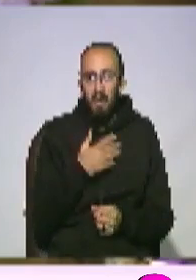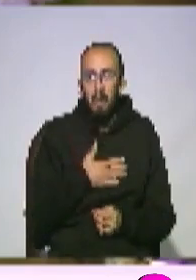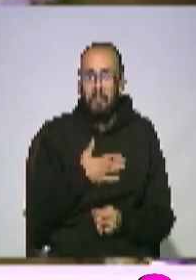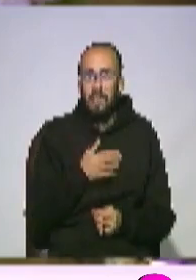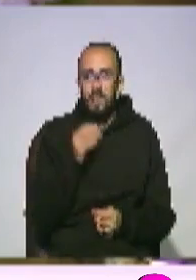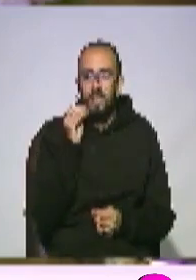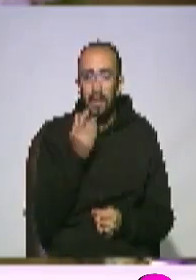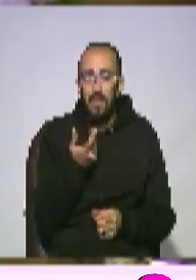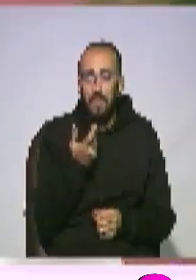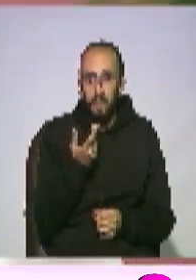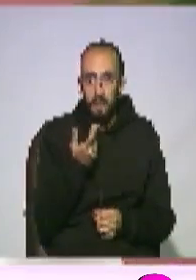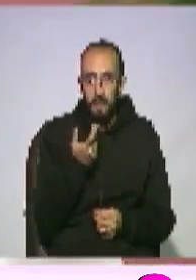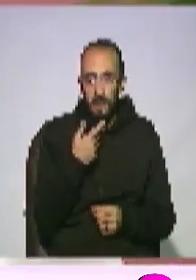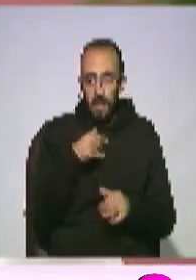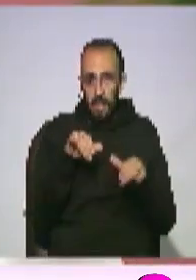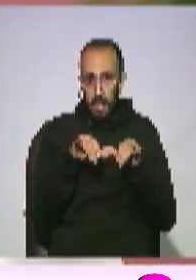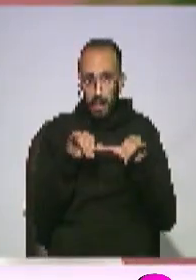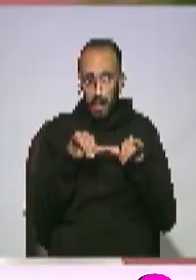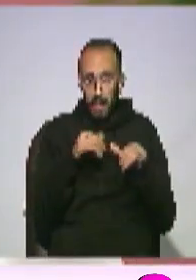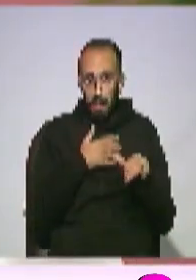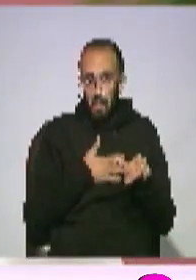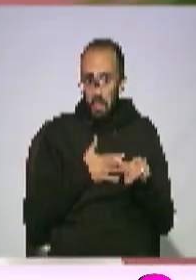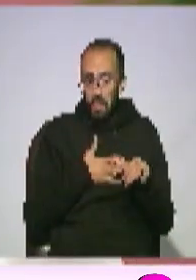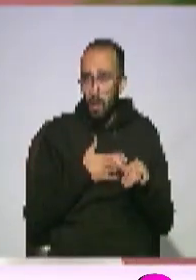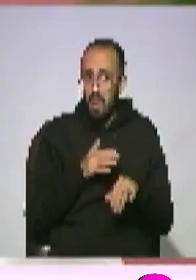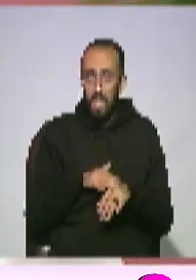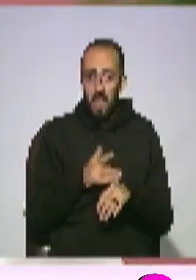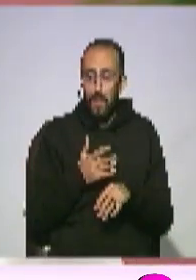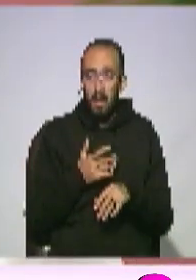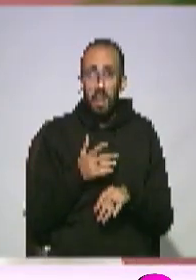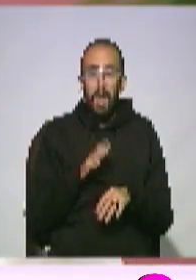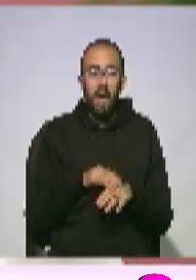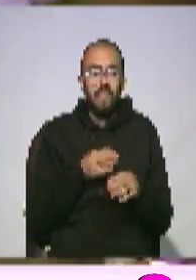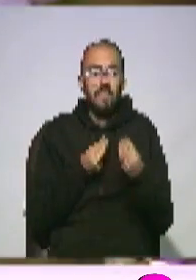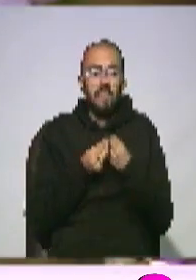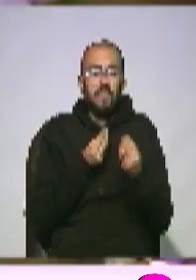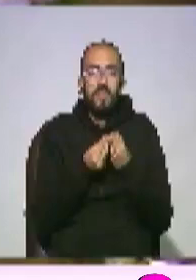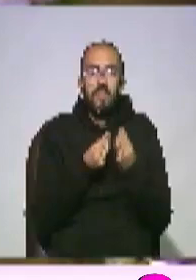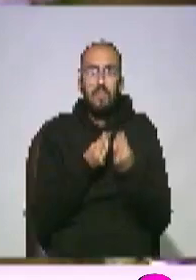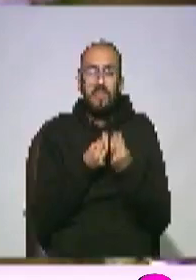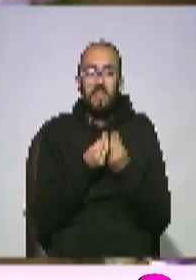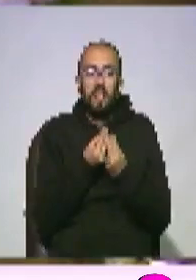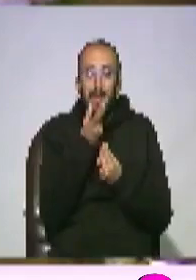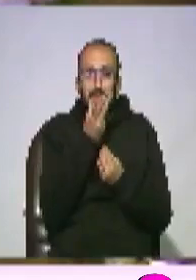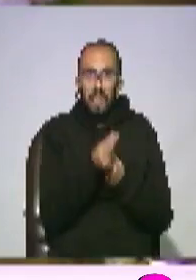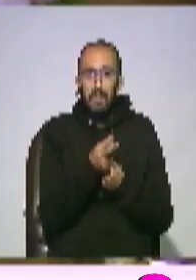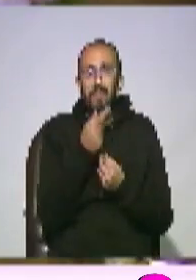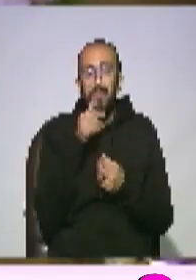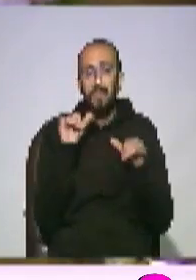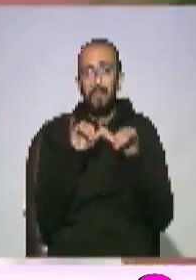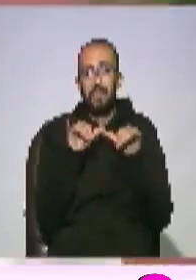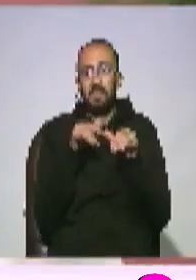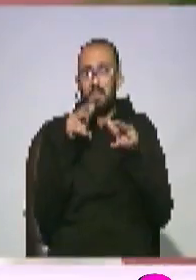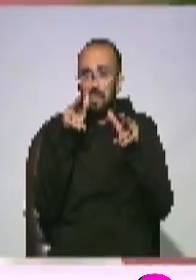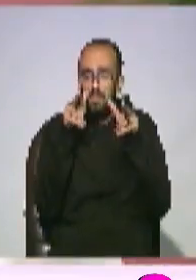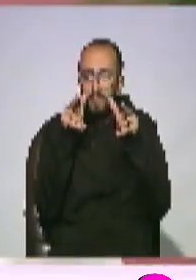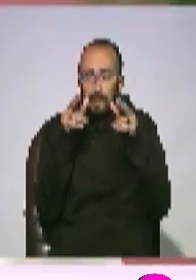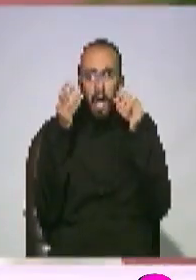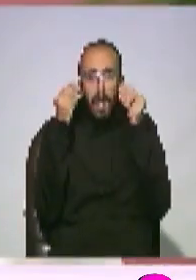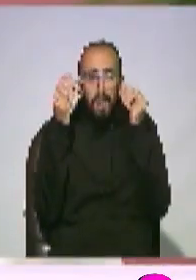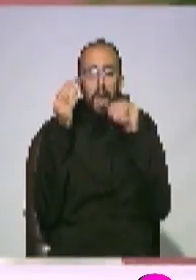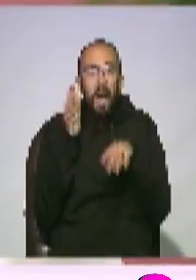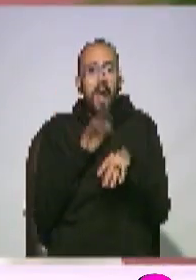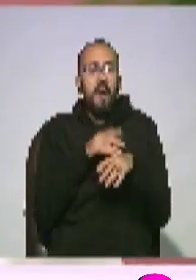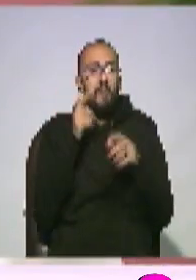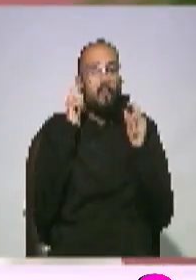ازاي، الوعي اللي هو التكنولوجي ولا الوعي ان هي تتعلم، لا الوعي ان هي تتعامل مع المراهق، تتابع برامج حضرتك وتتابع وتحاول